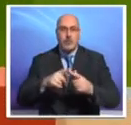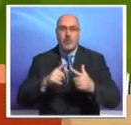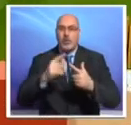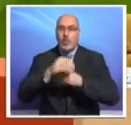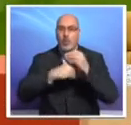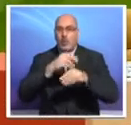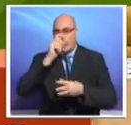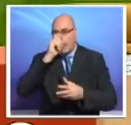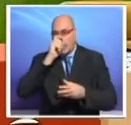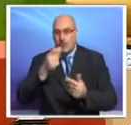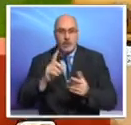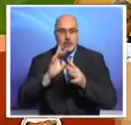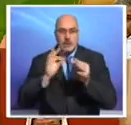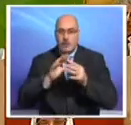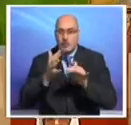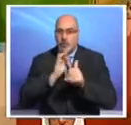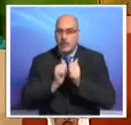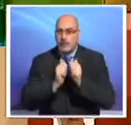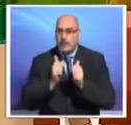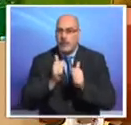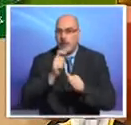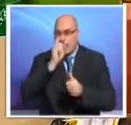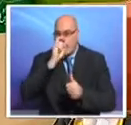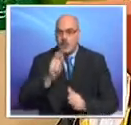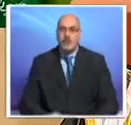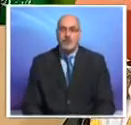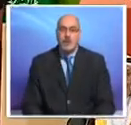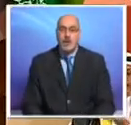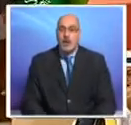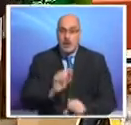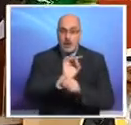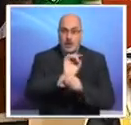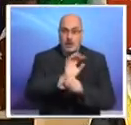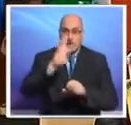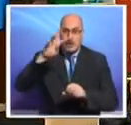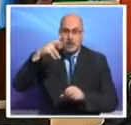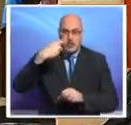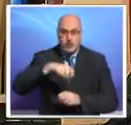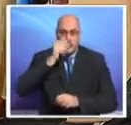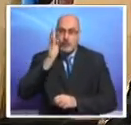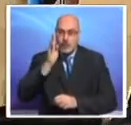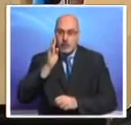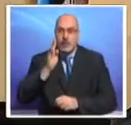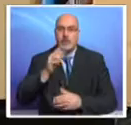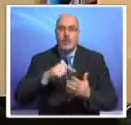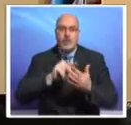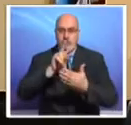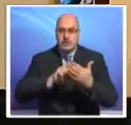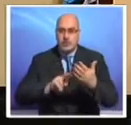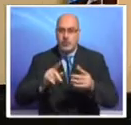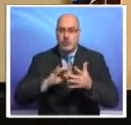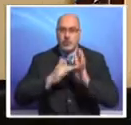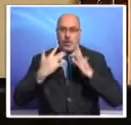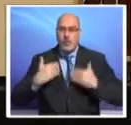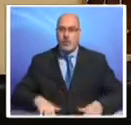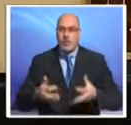العربي المفصل للتحديات العربية، جاءت رسالة رئيس الجمهورية السيد عبد العزيز بوتفليقة إلى المشاركين